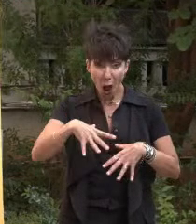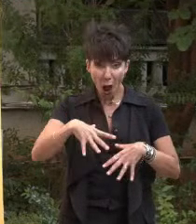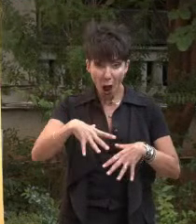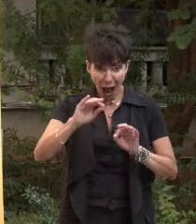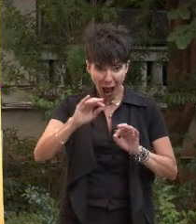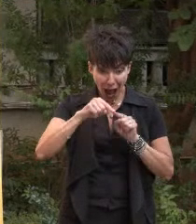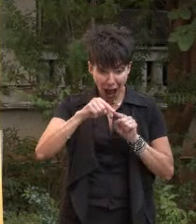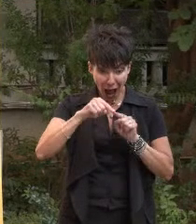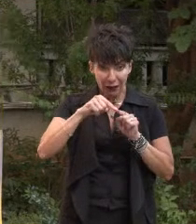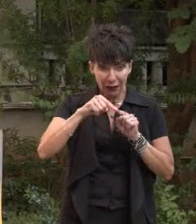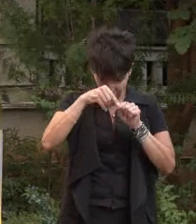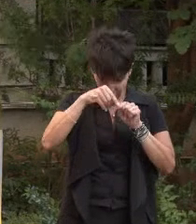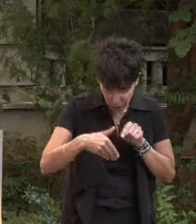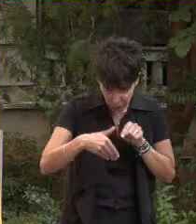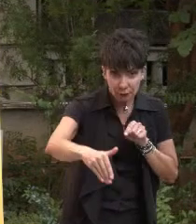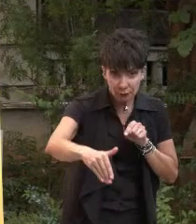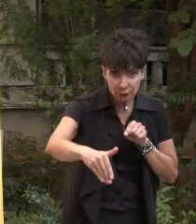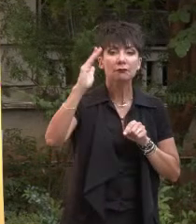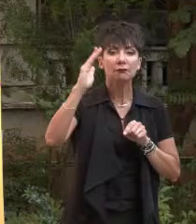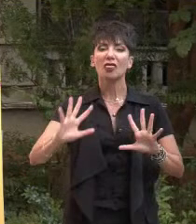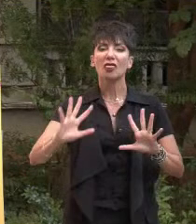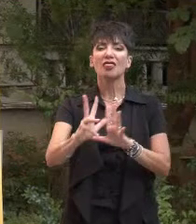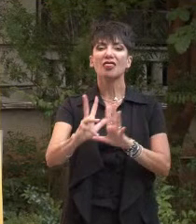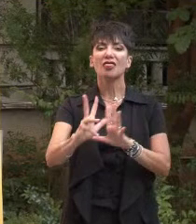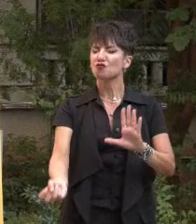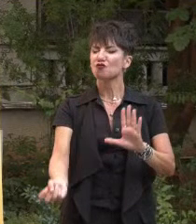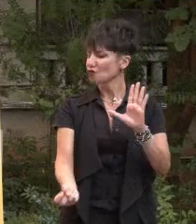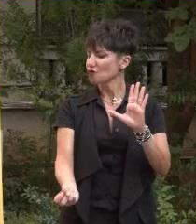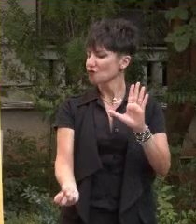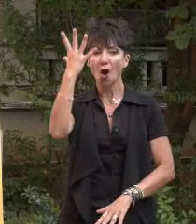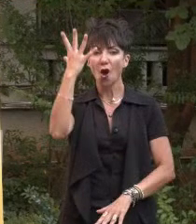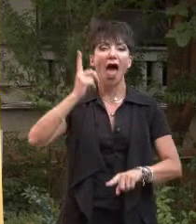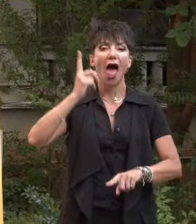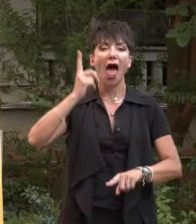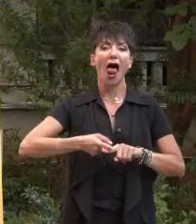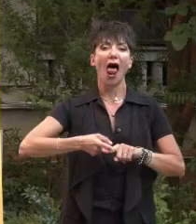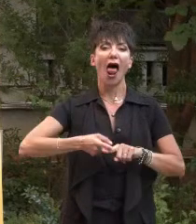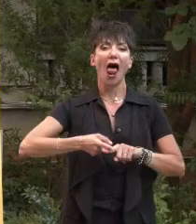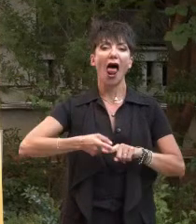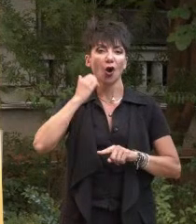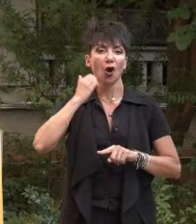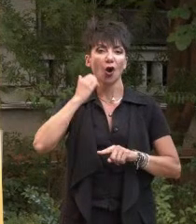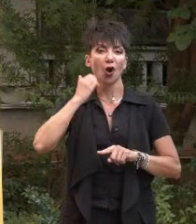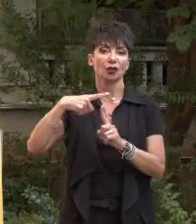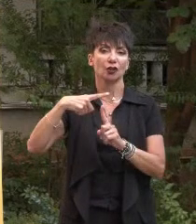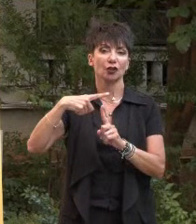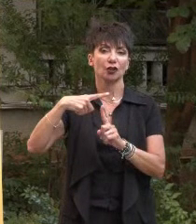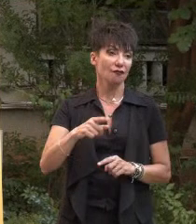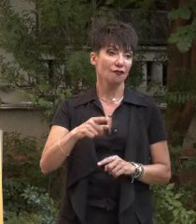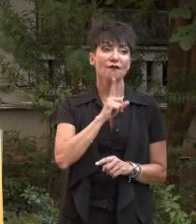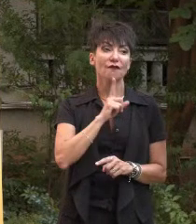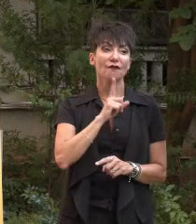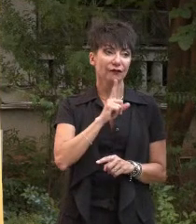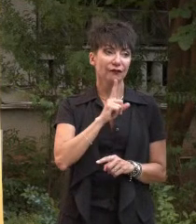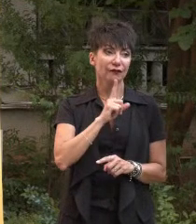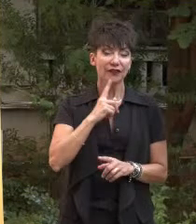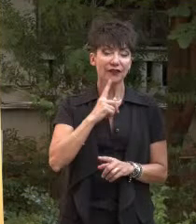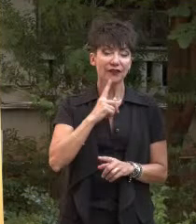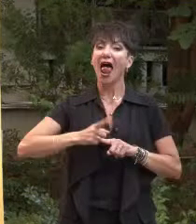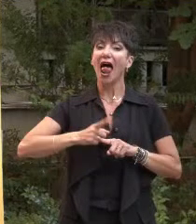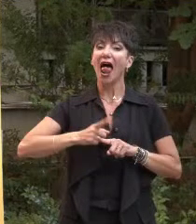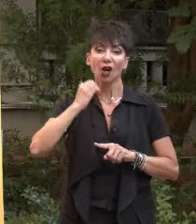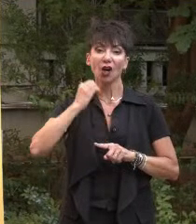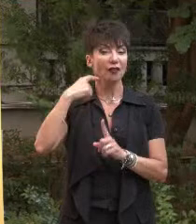την αρχή της δημιουργίας του νέου ελληνικού ερυθρού σταυρού, ένας ελληνικός ερυθρός σταυρός,